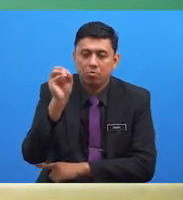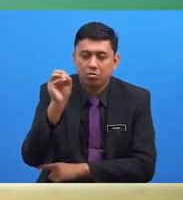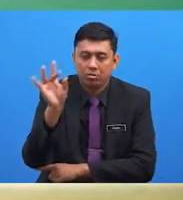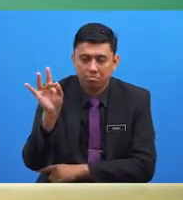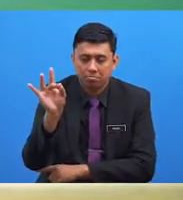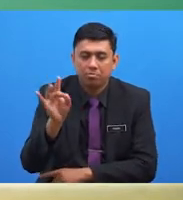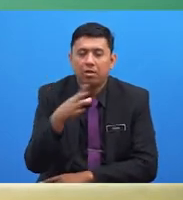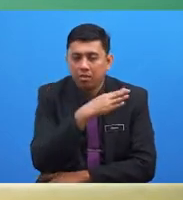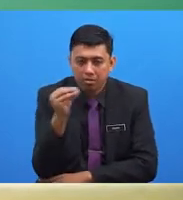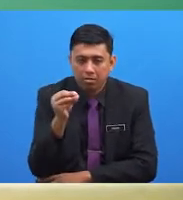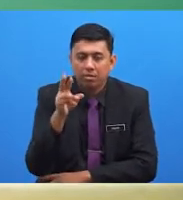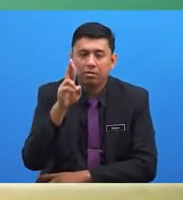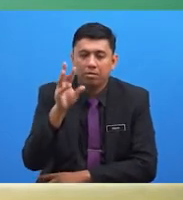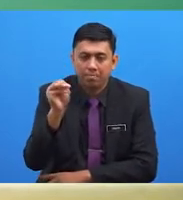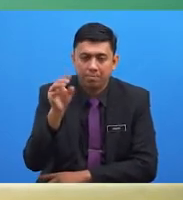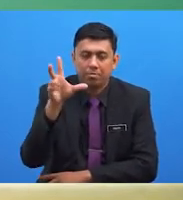RM1,908 dan